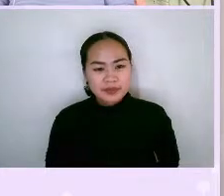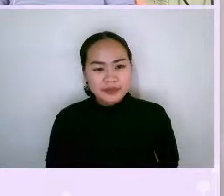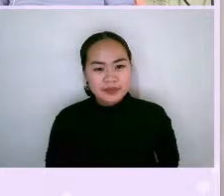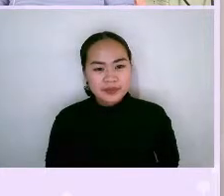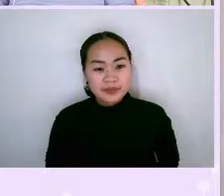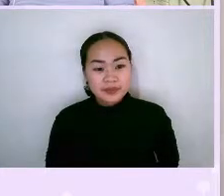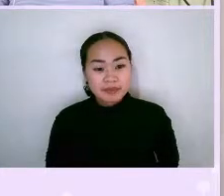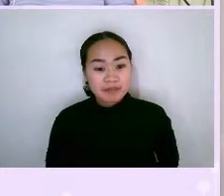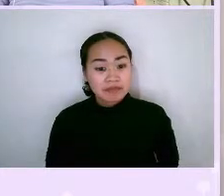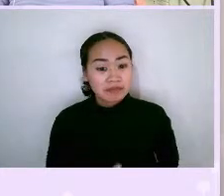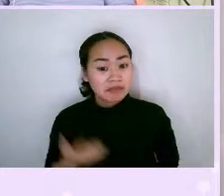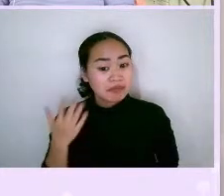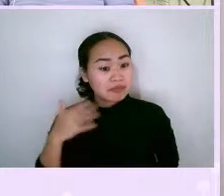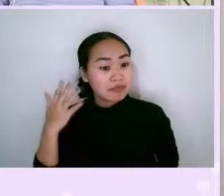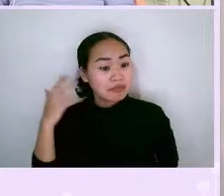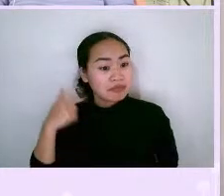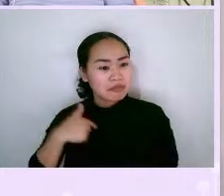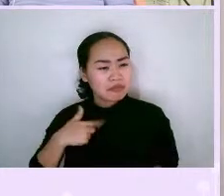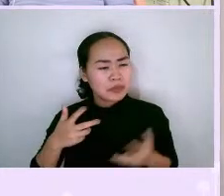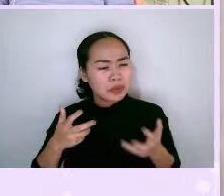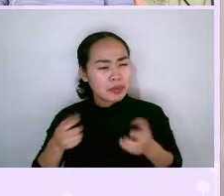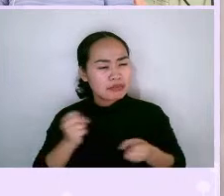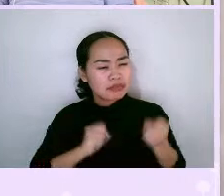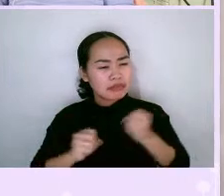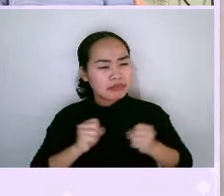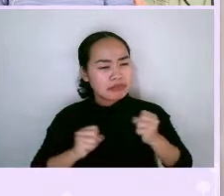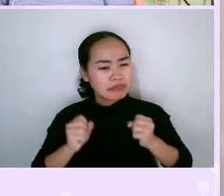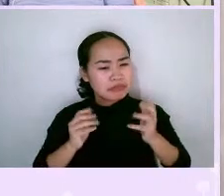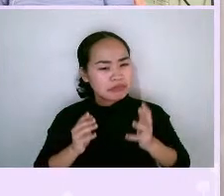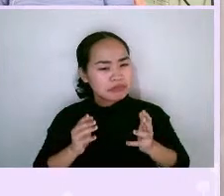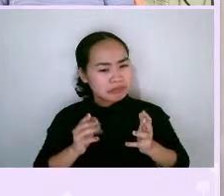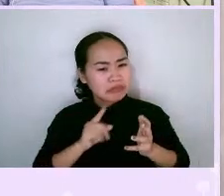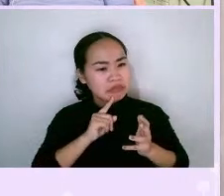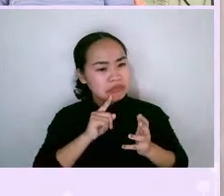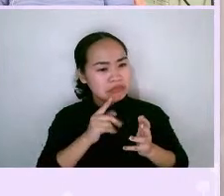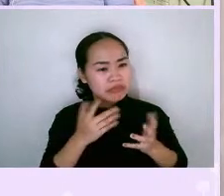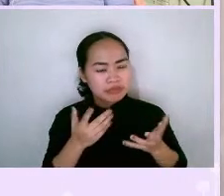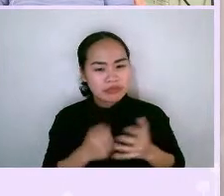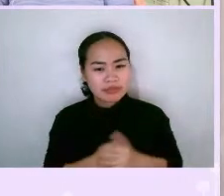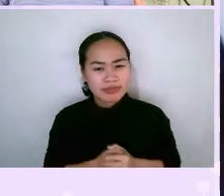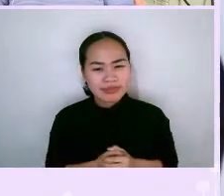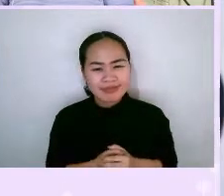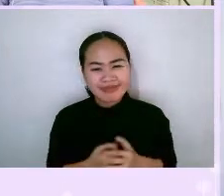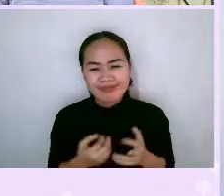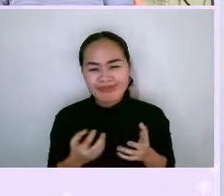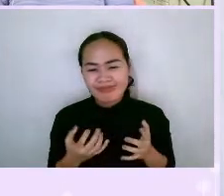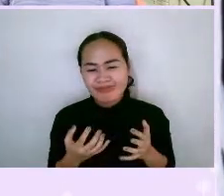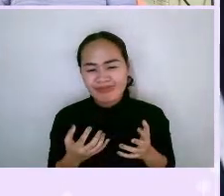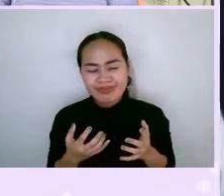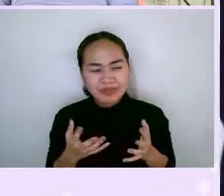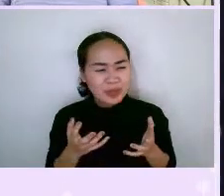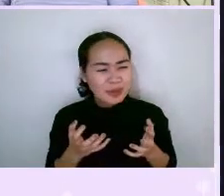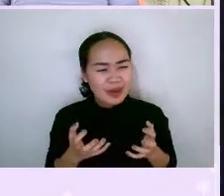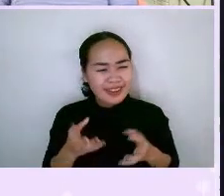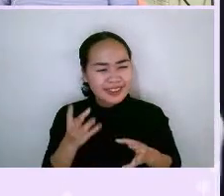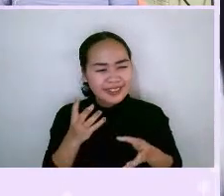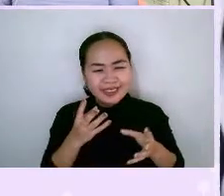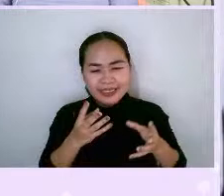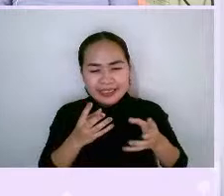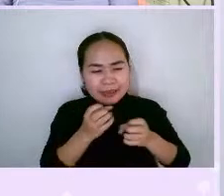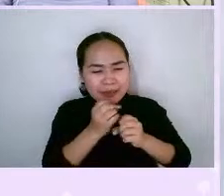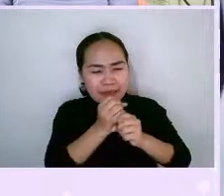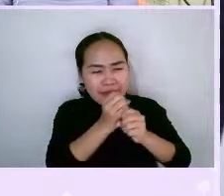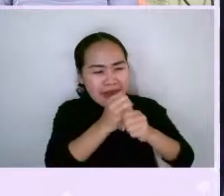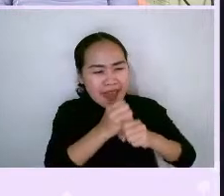Nung mga bata ka pa yung gustong maging scientist, diba? Parang somehow ganun, yung parang maging, parang matututo kang gumawa ng